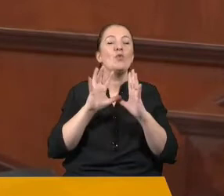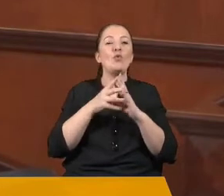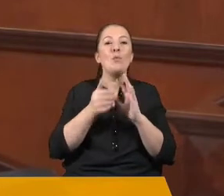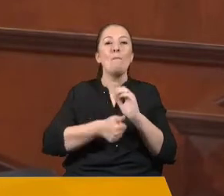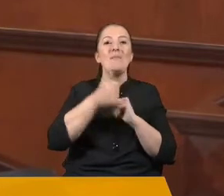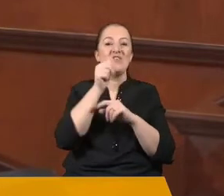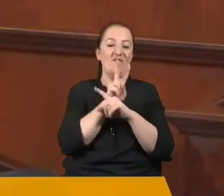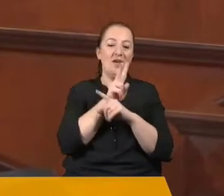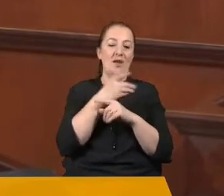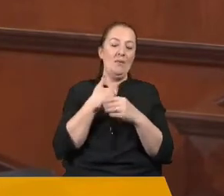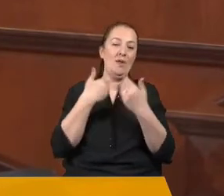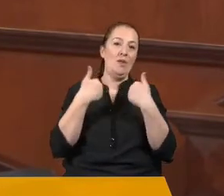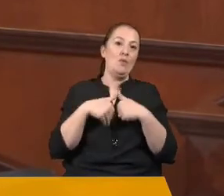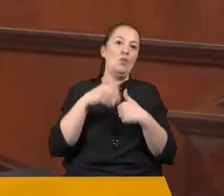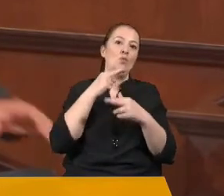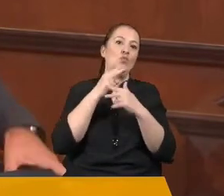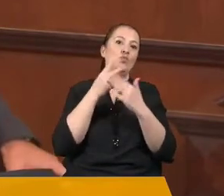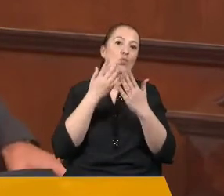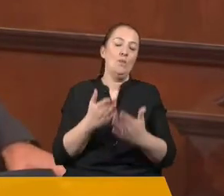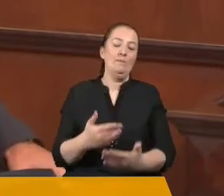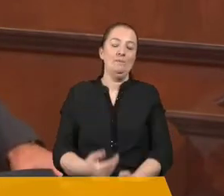konuşuyorum.